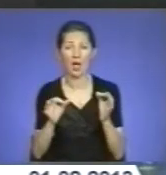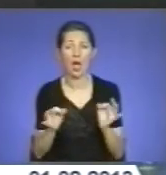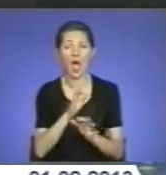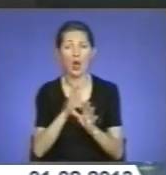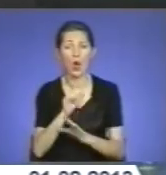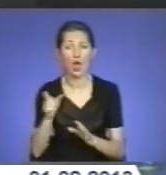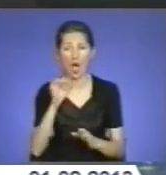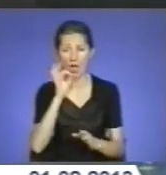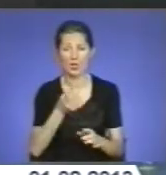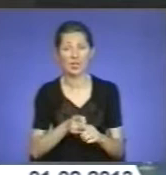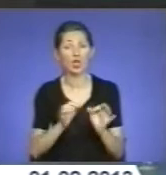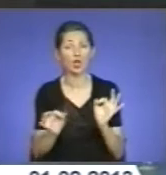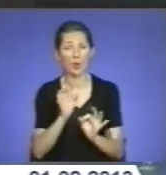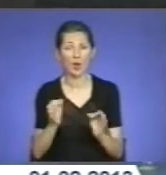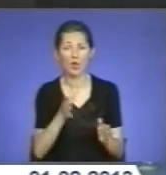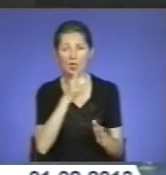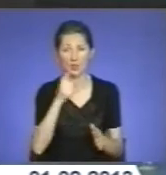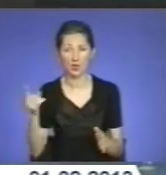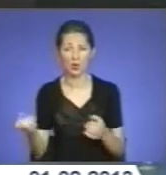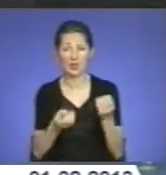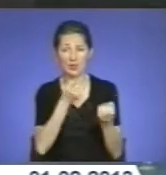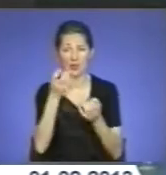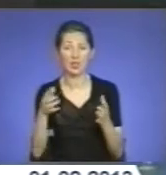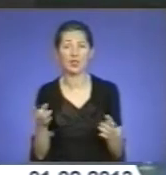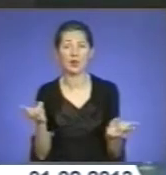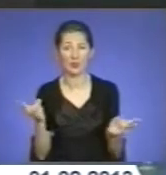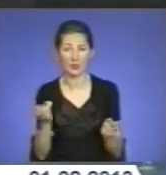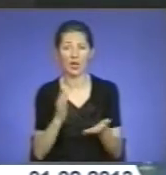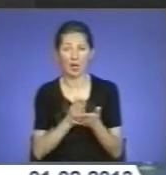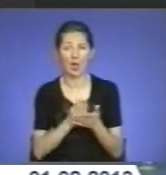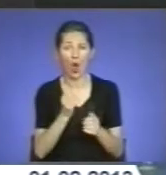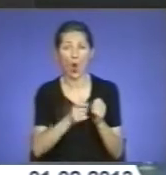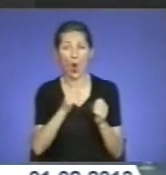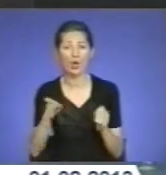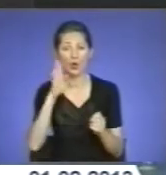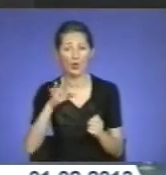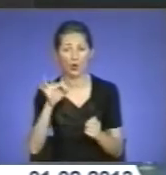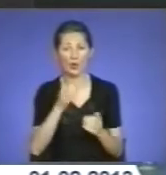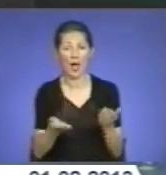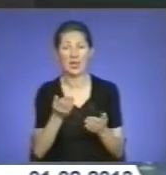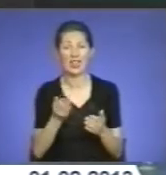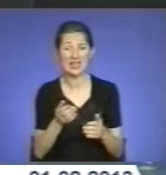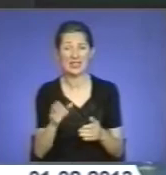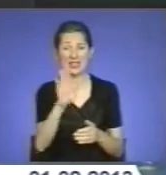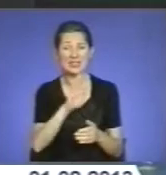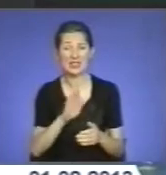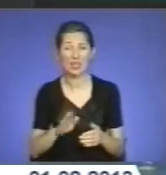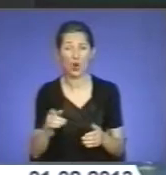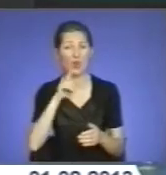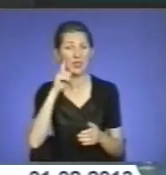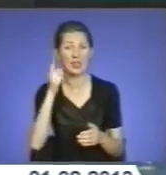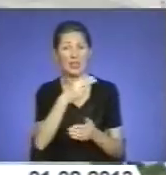нормально. Сезонне цвітіння властиве для будь-якої водойми, однак сіро-зелений колір води – це наслідок забруднення. Людмила Пучкалець